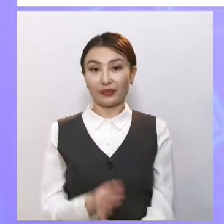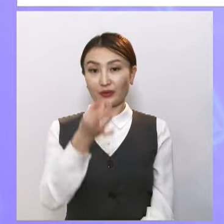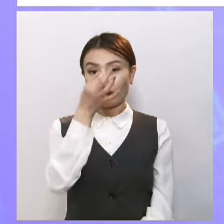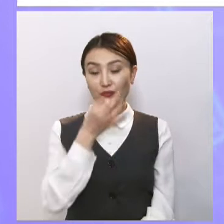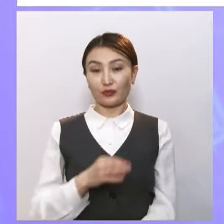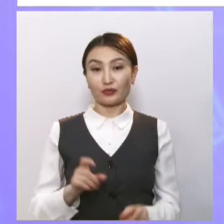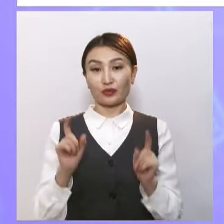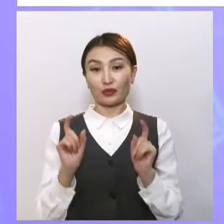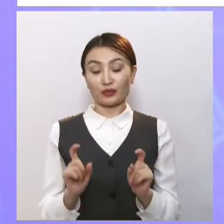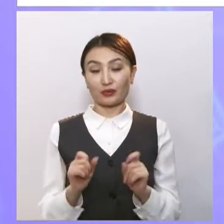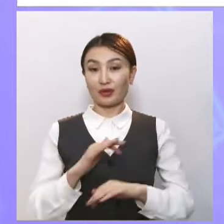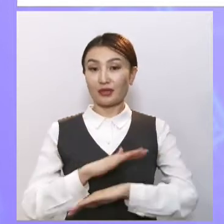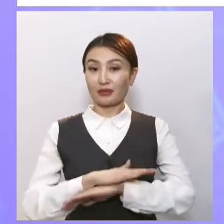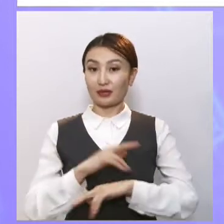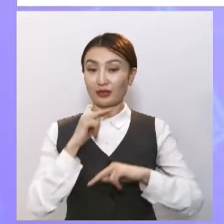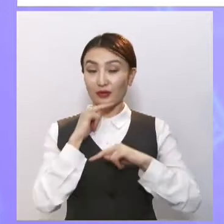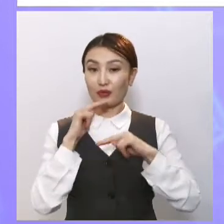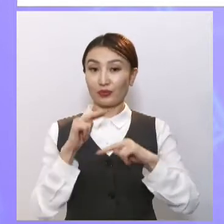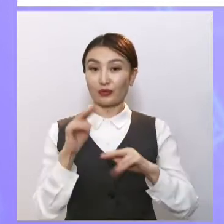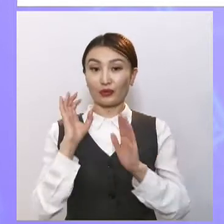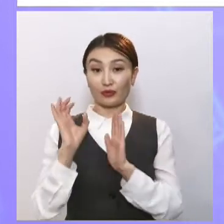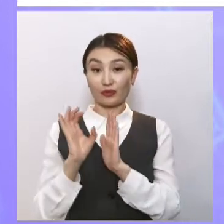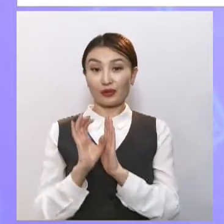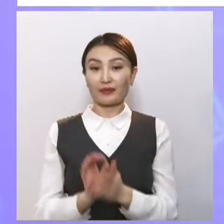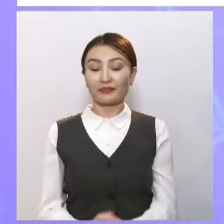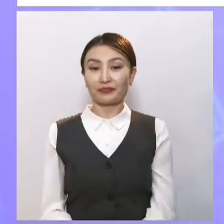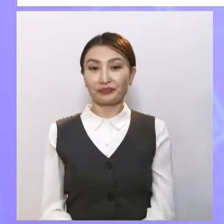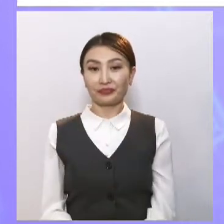отуруп, сабакты көңүл коюп уккула.